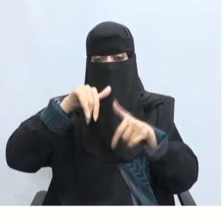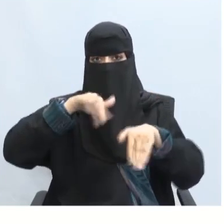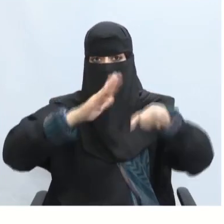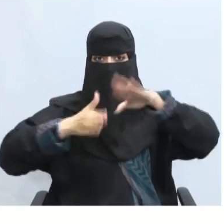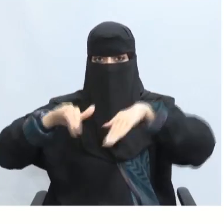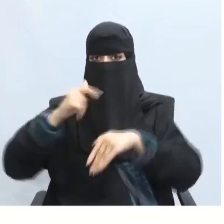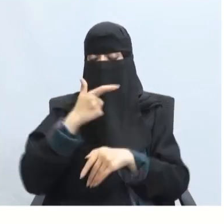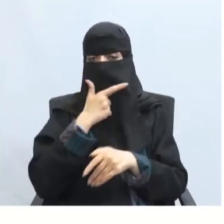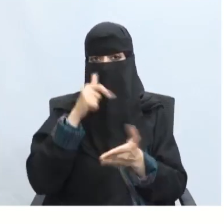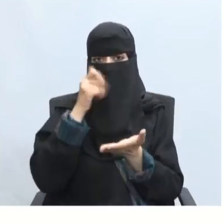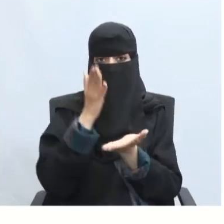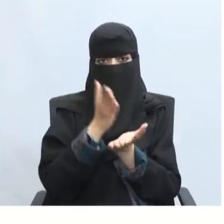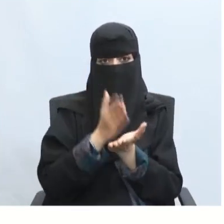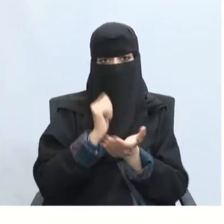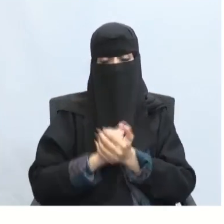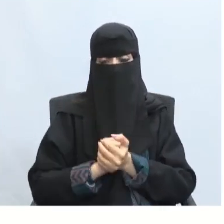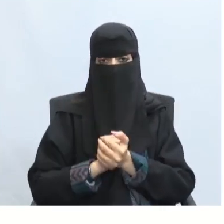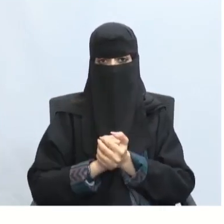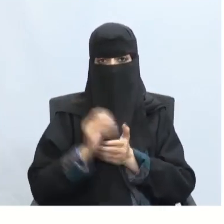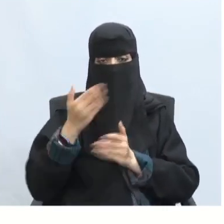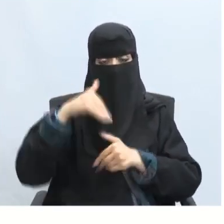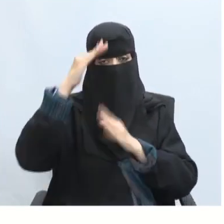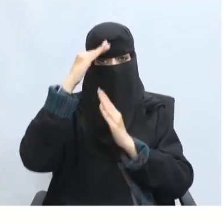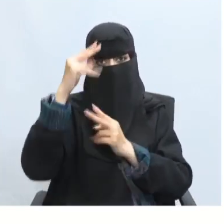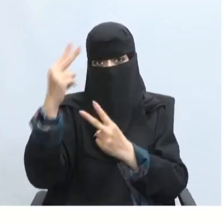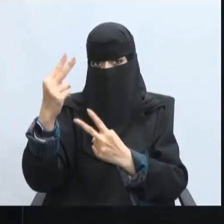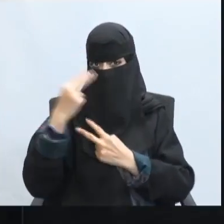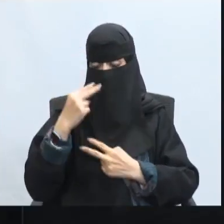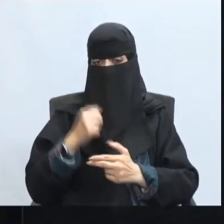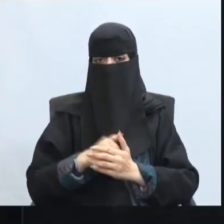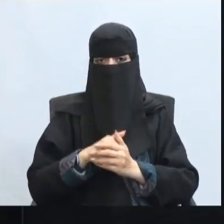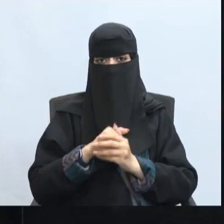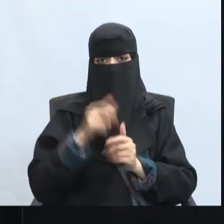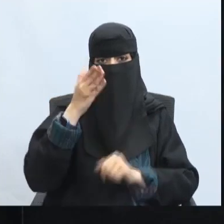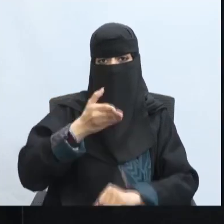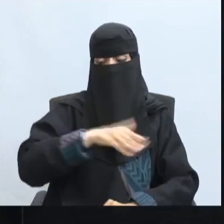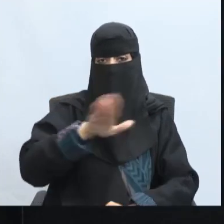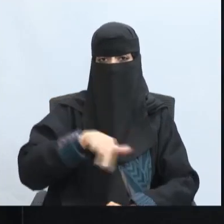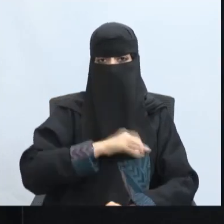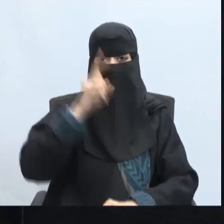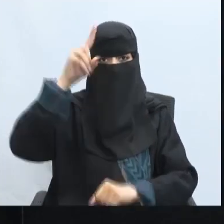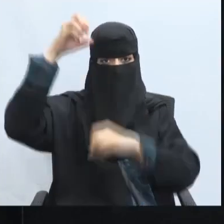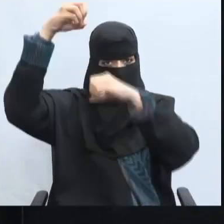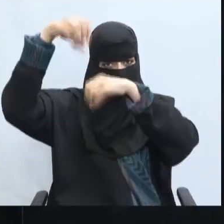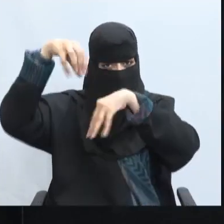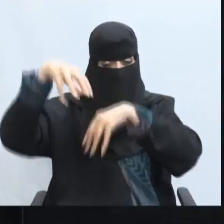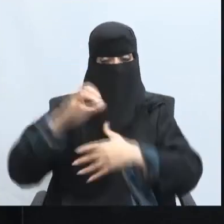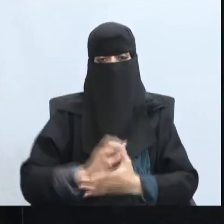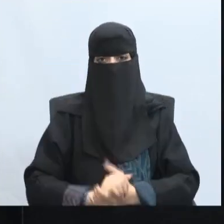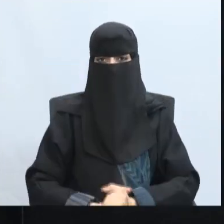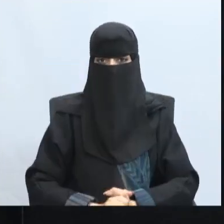البحر الابيض المتوسط شكرا لكم اعزائي الطلبه والسلام علي عليكم ورحمه الله